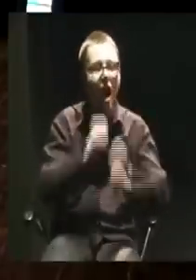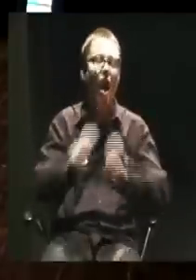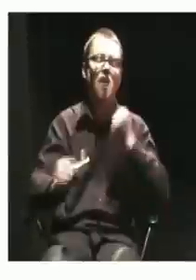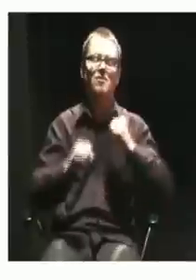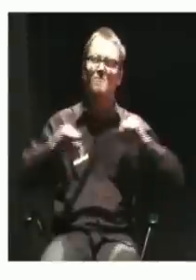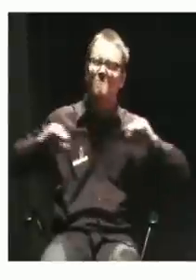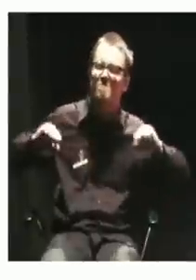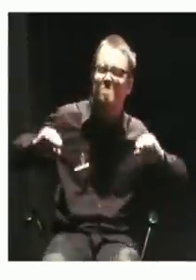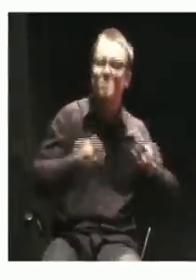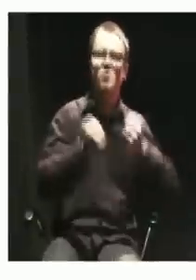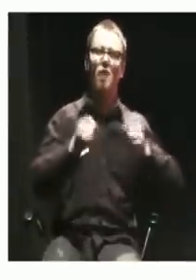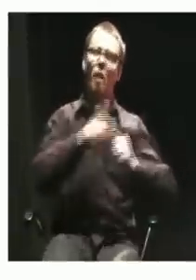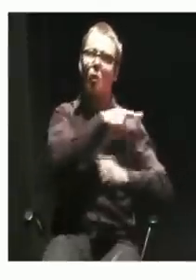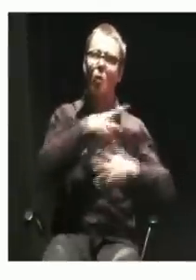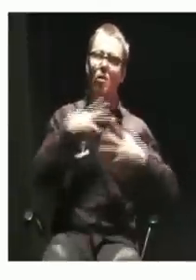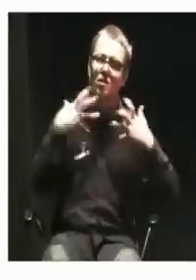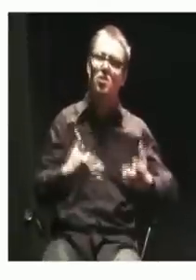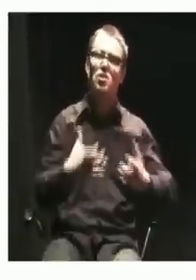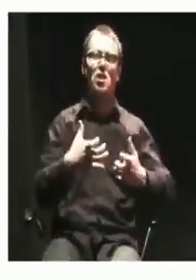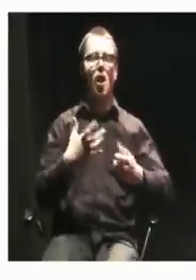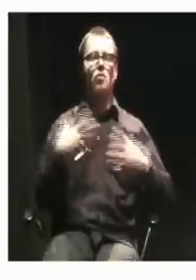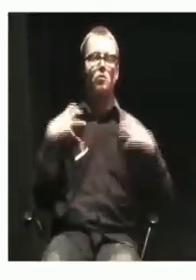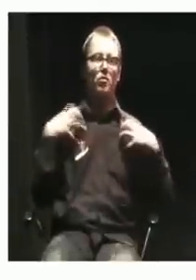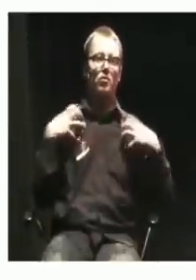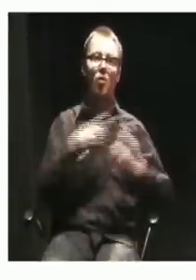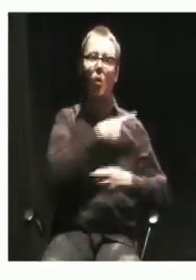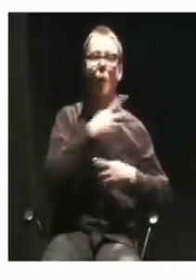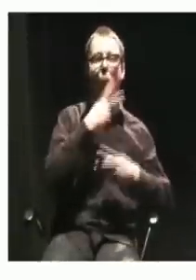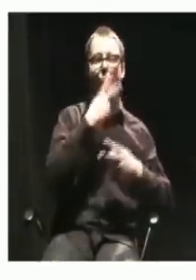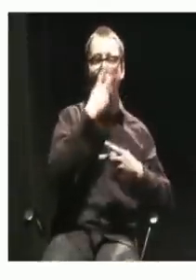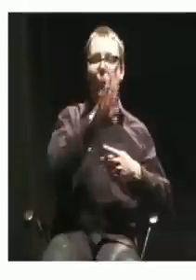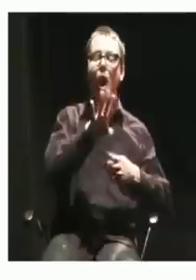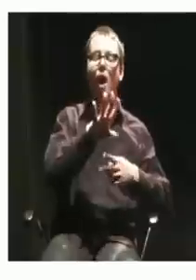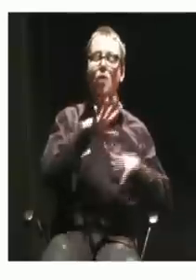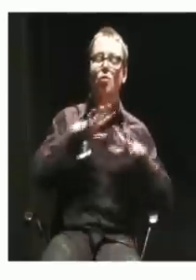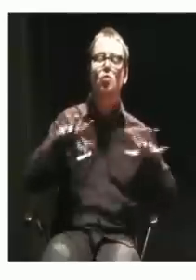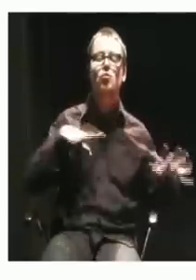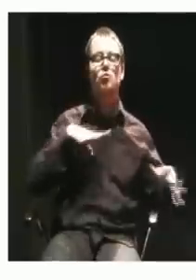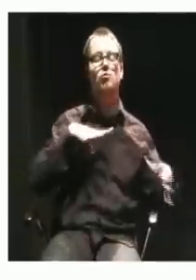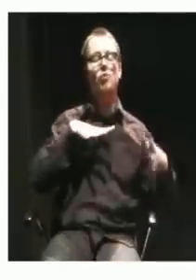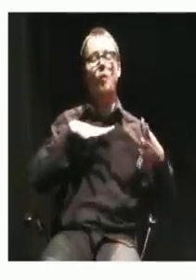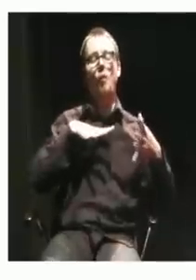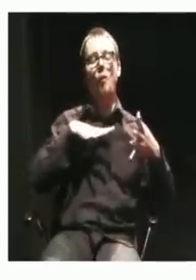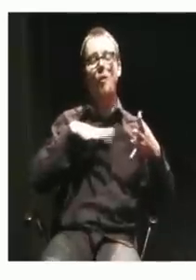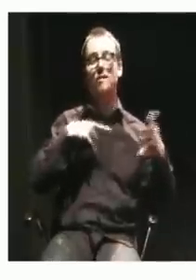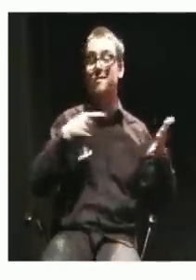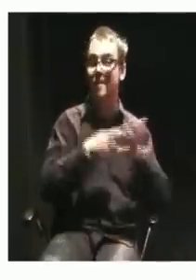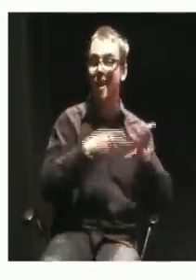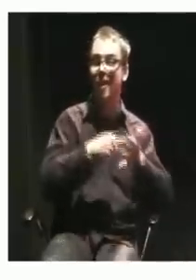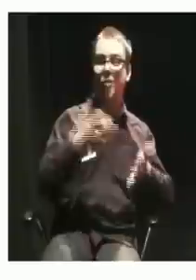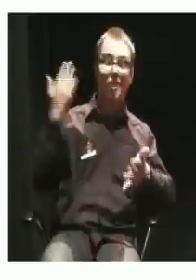chciało. I dzisiaj pokażę wam wiele historii. To były moje marzenia, moje cele, które sobie kiedyś